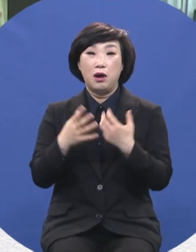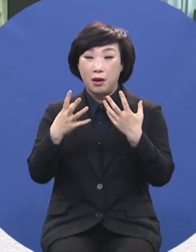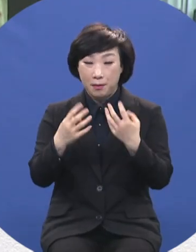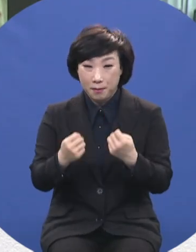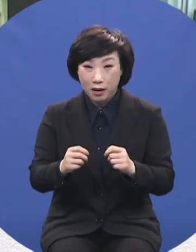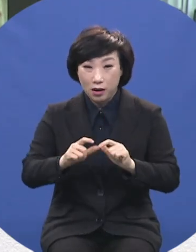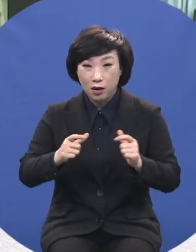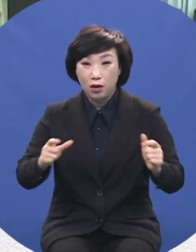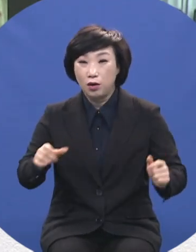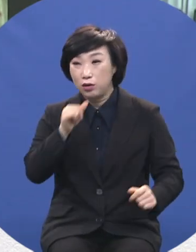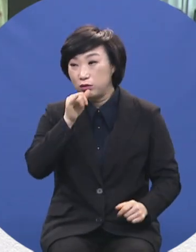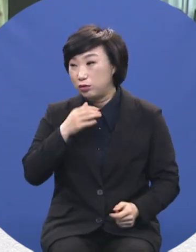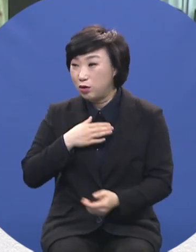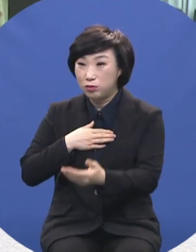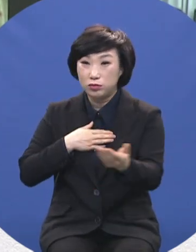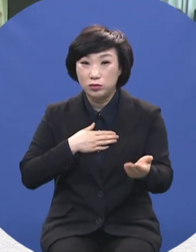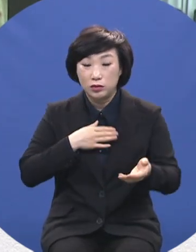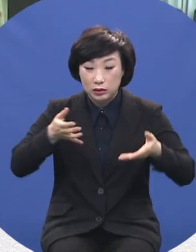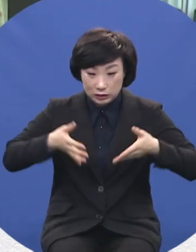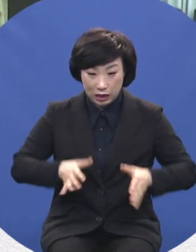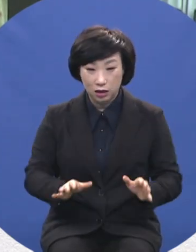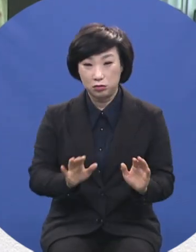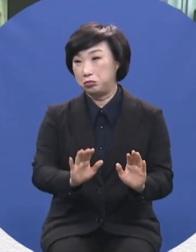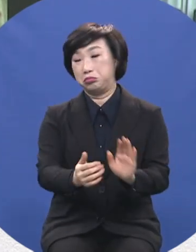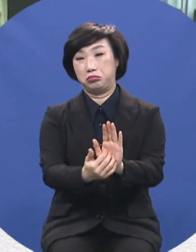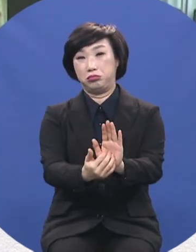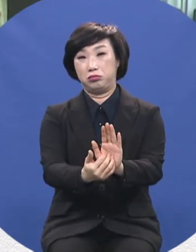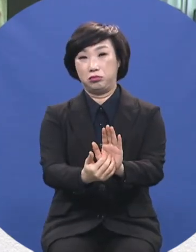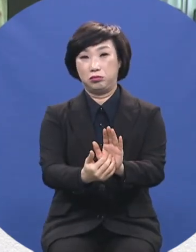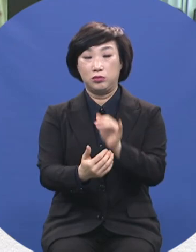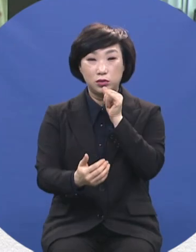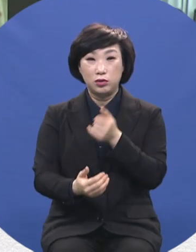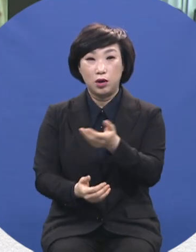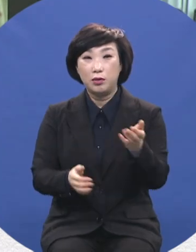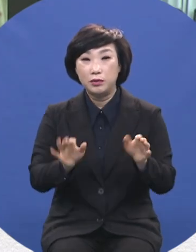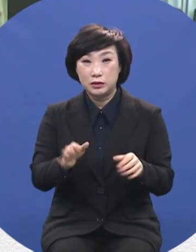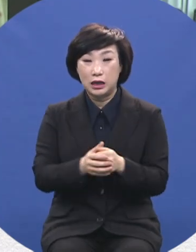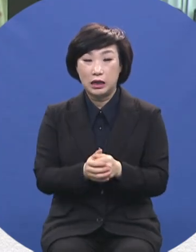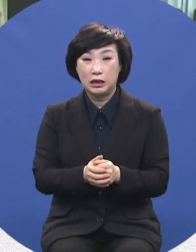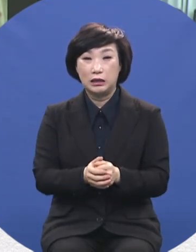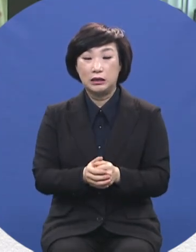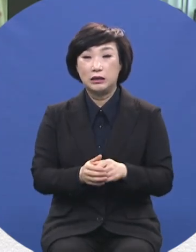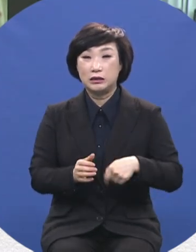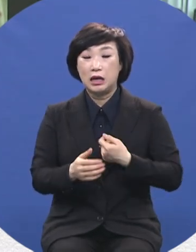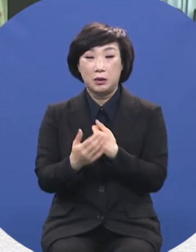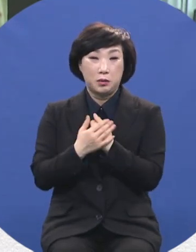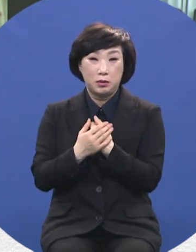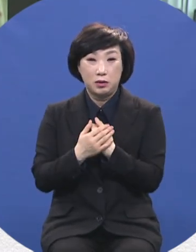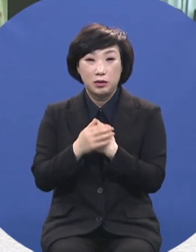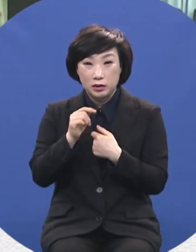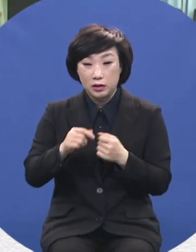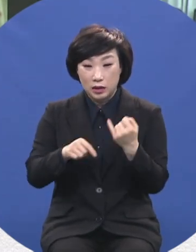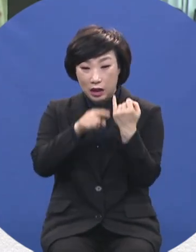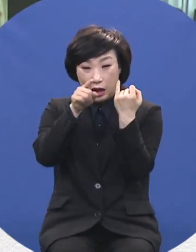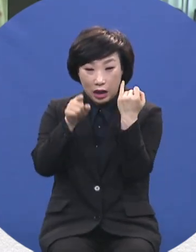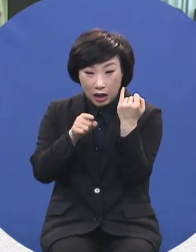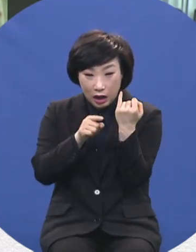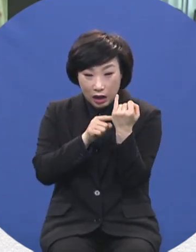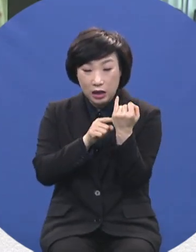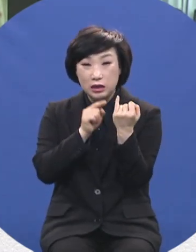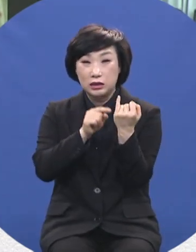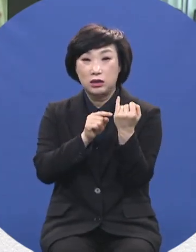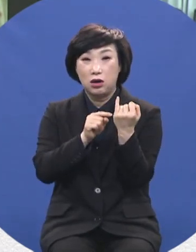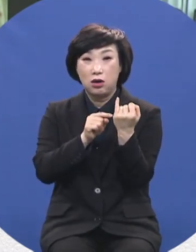이기주의가 생산을 제한하며 얼마나 극단적인 이기주의가 뱃속에 자기